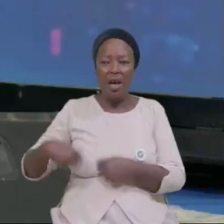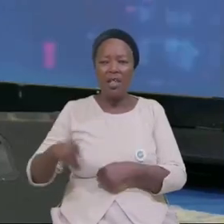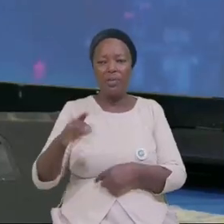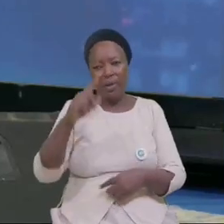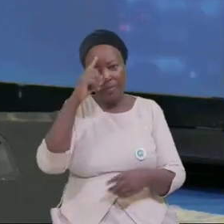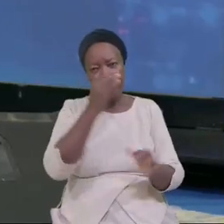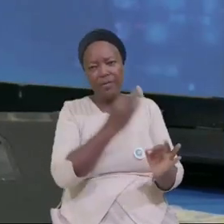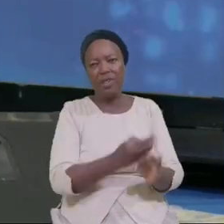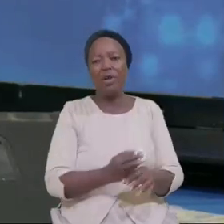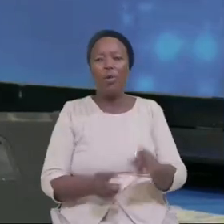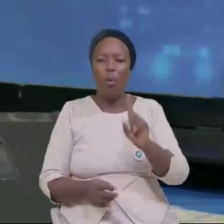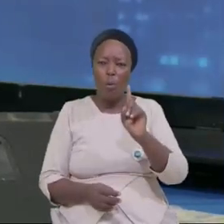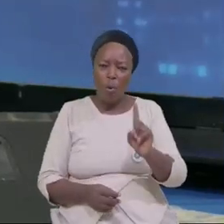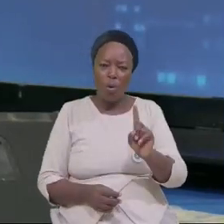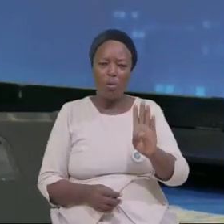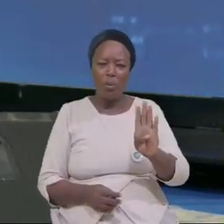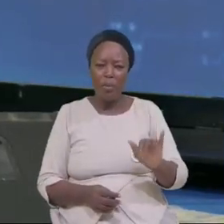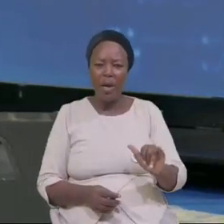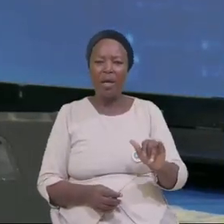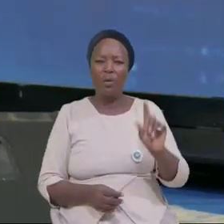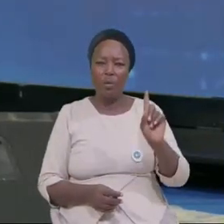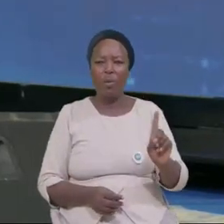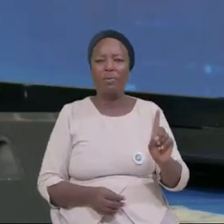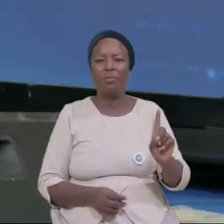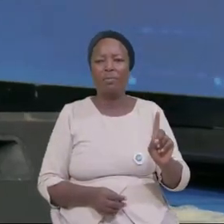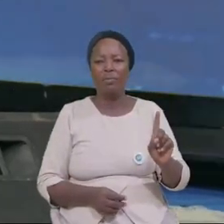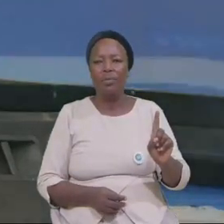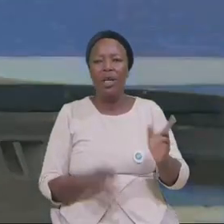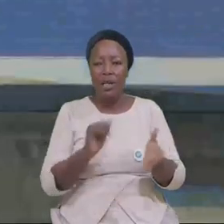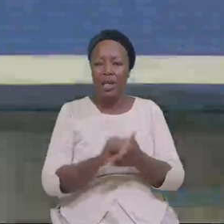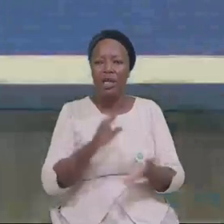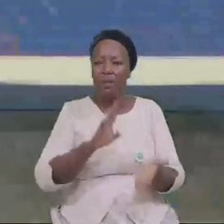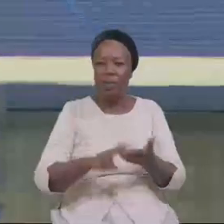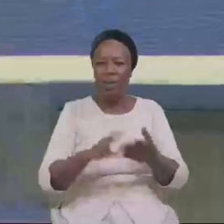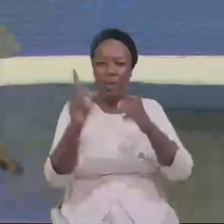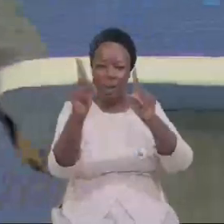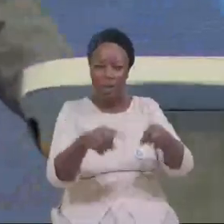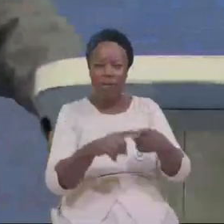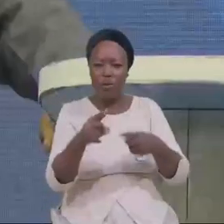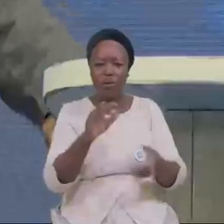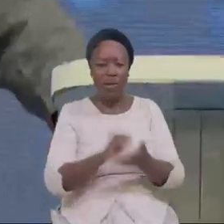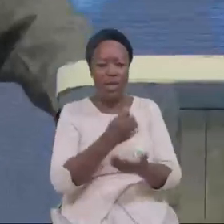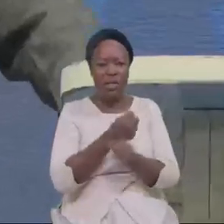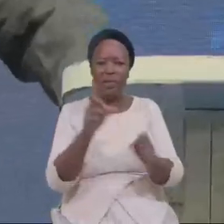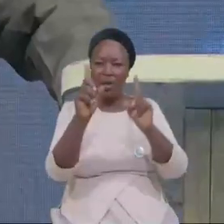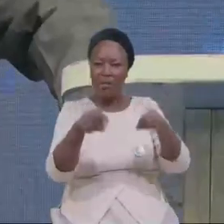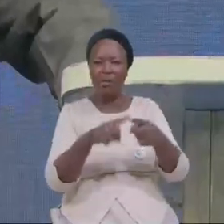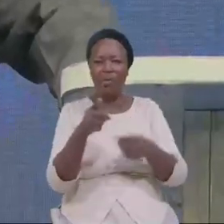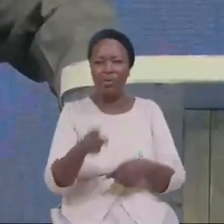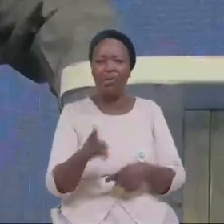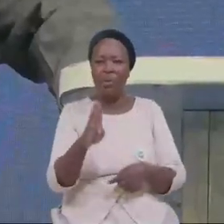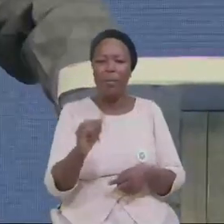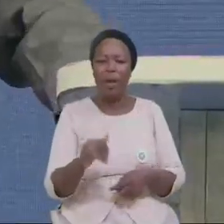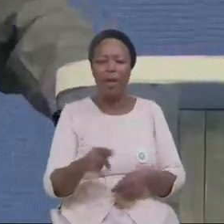foi, l'un après l'autre, ce pardon te parvient, ce salut te parvient